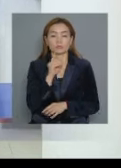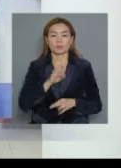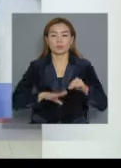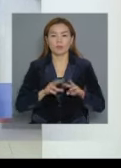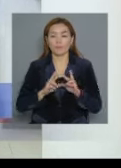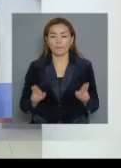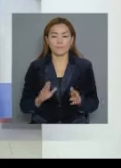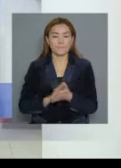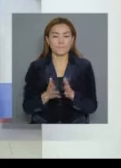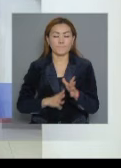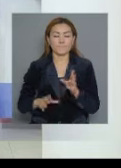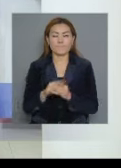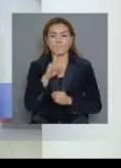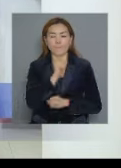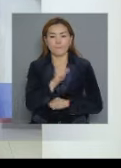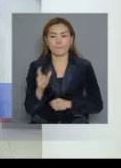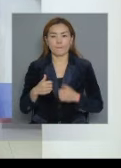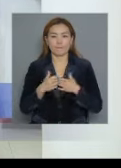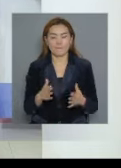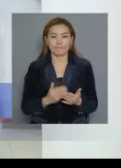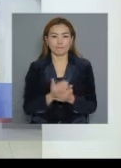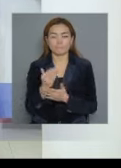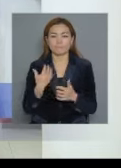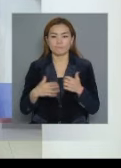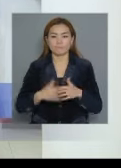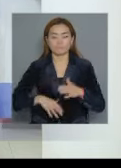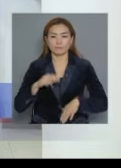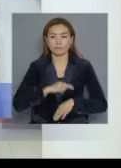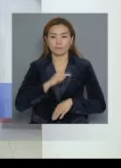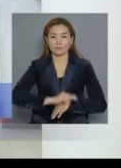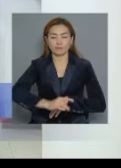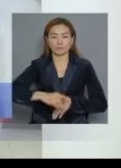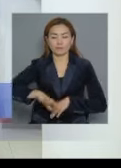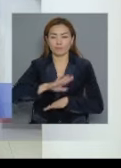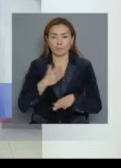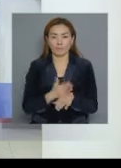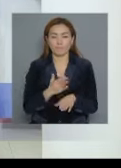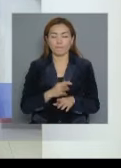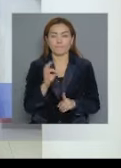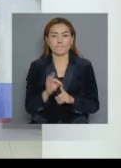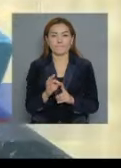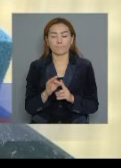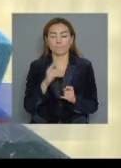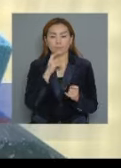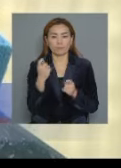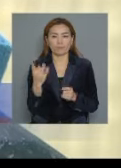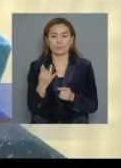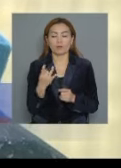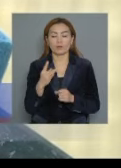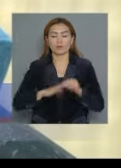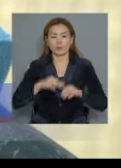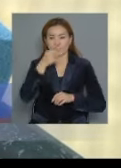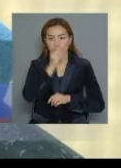практика. Организованный для молодежи, окончившей высшее и среднее профессиональное учебное заведение с целью приобретения первого опыта